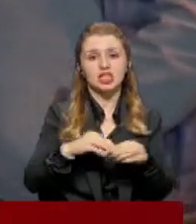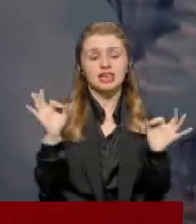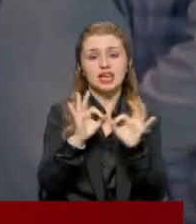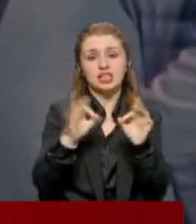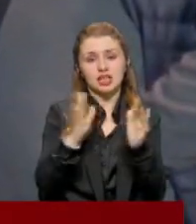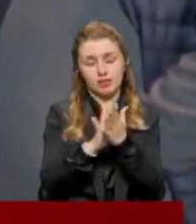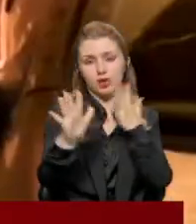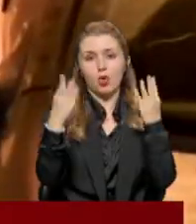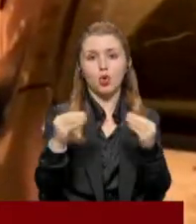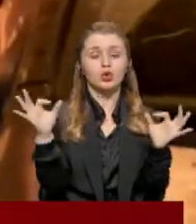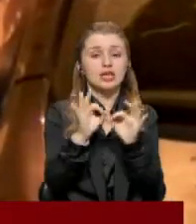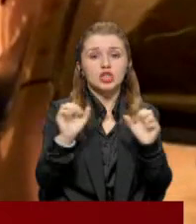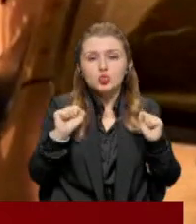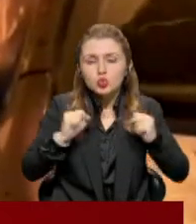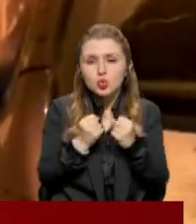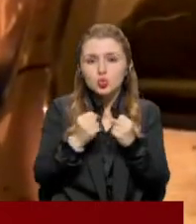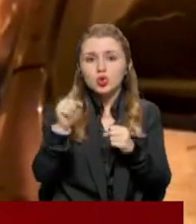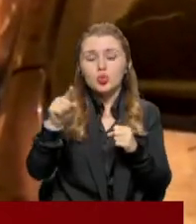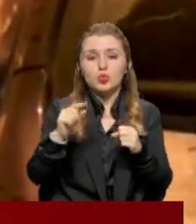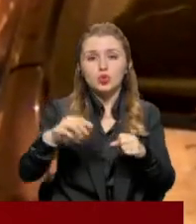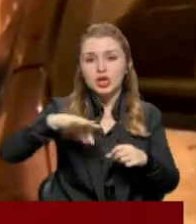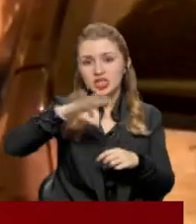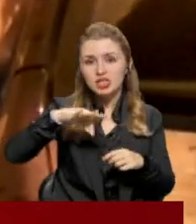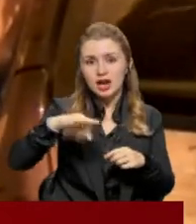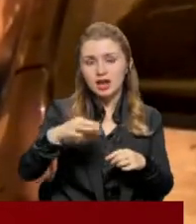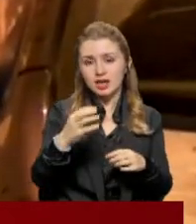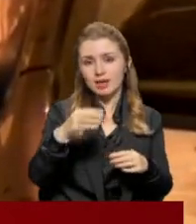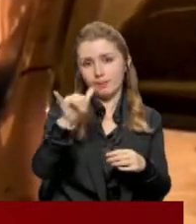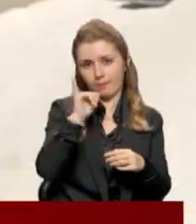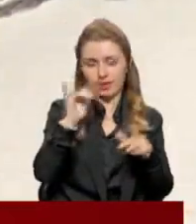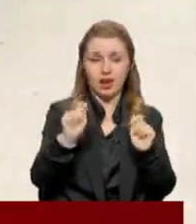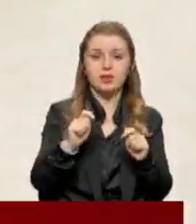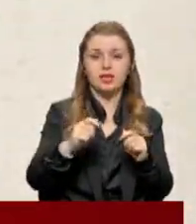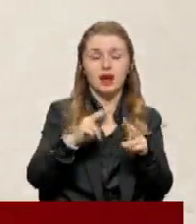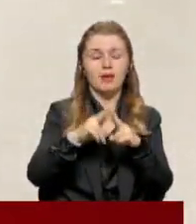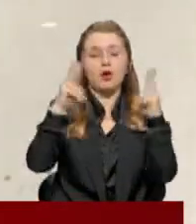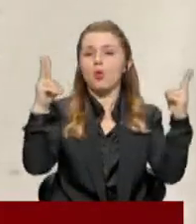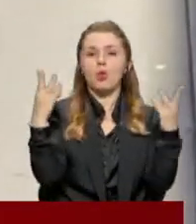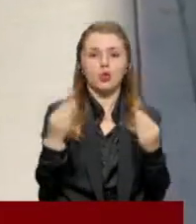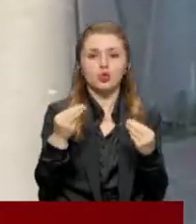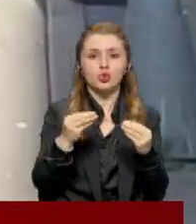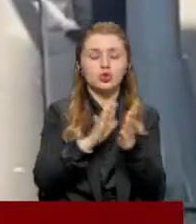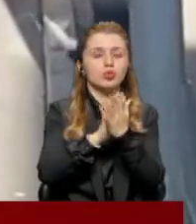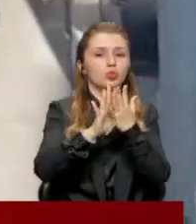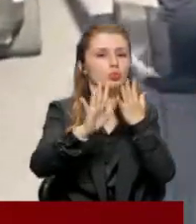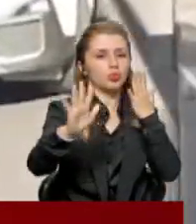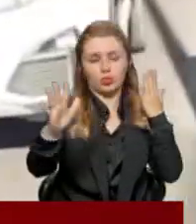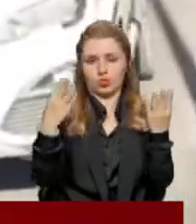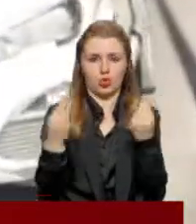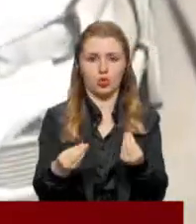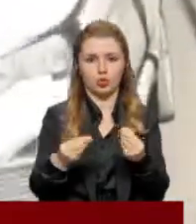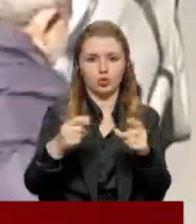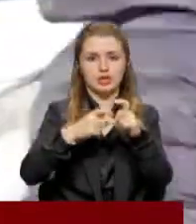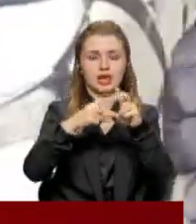sıraya girdiler. Gecenin ayazında demledikleri çayın etrafında beklediler saatlerce. Gün ağardığındaysa ucu bucağı görünmeyen kuyruklar